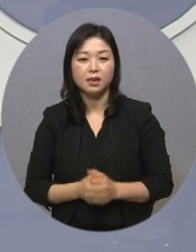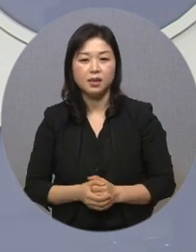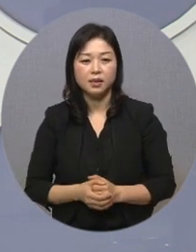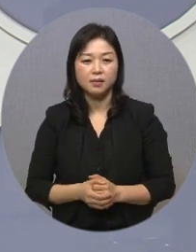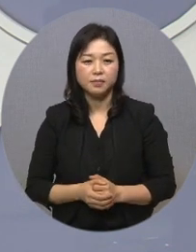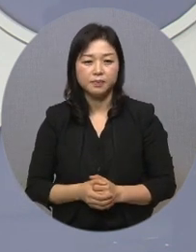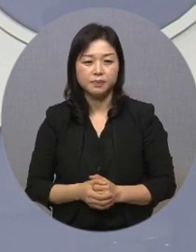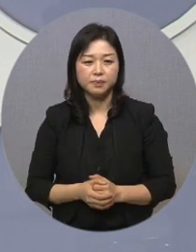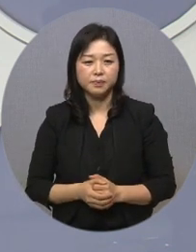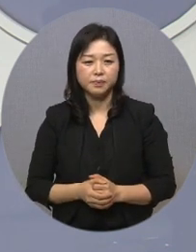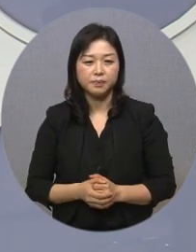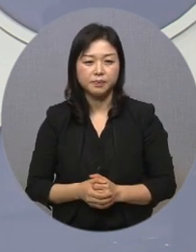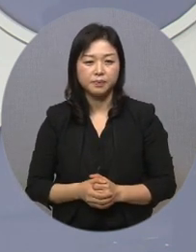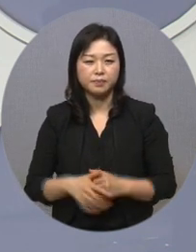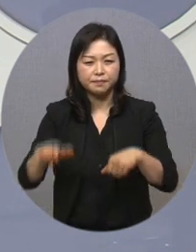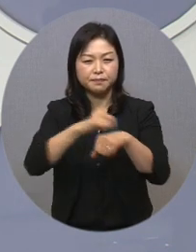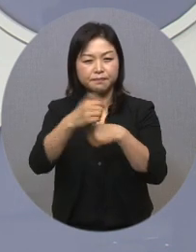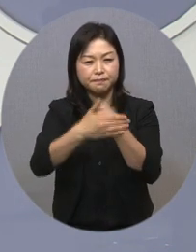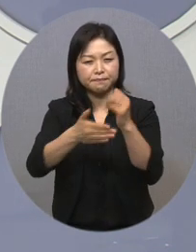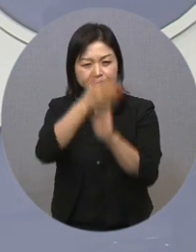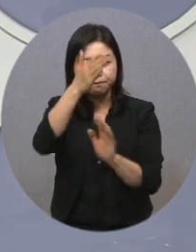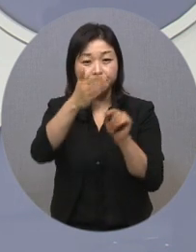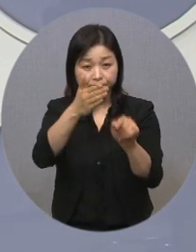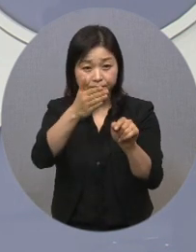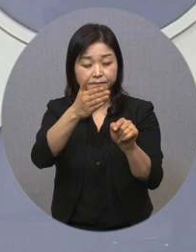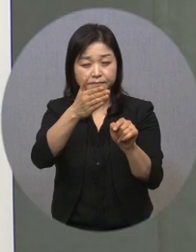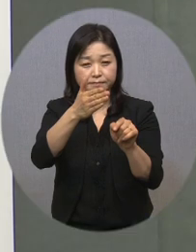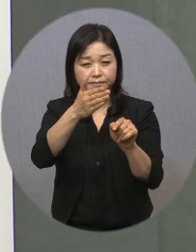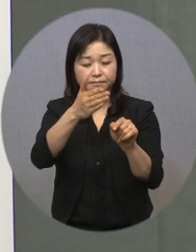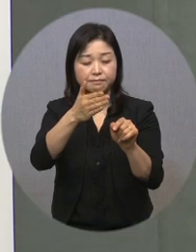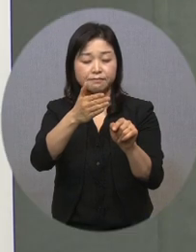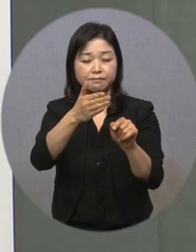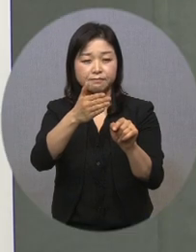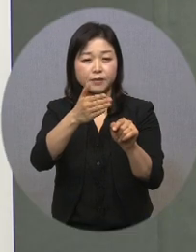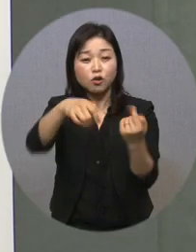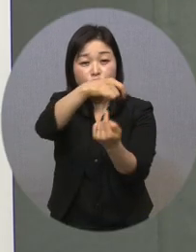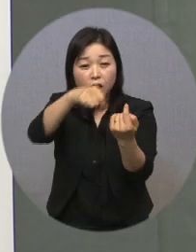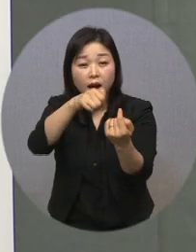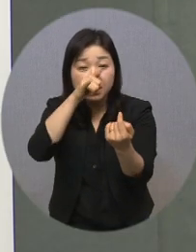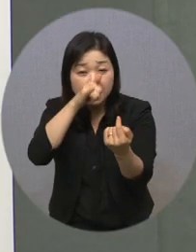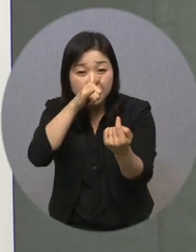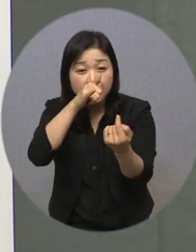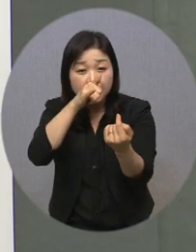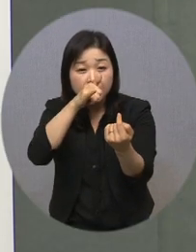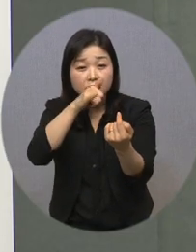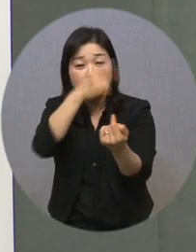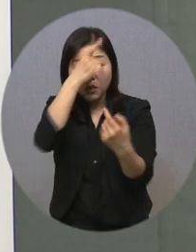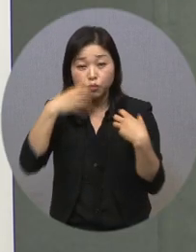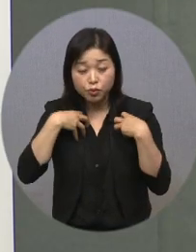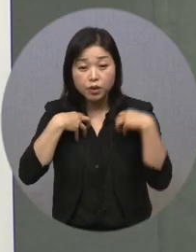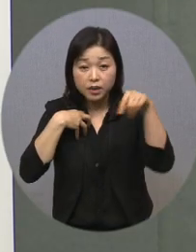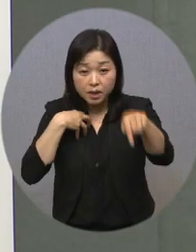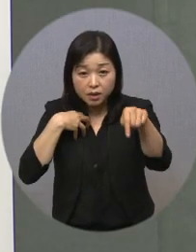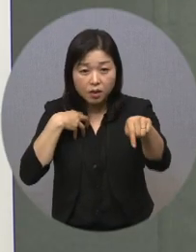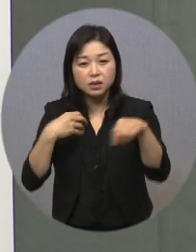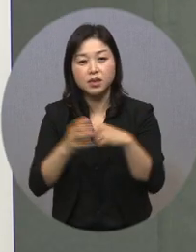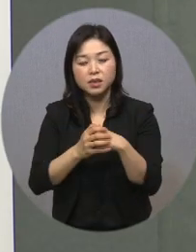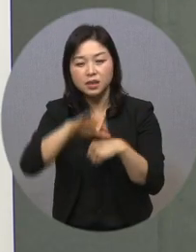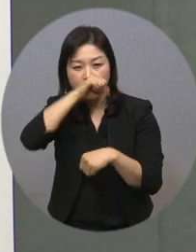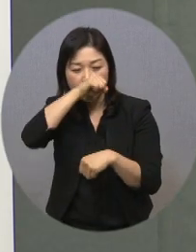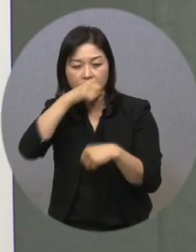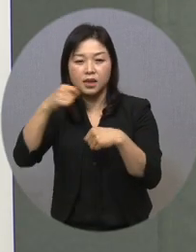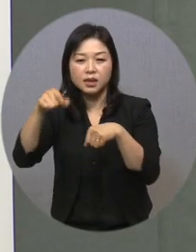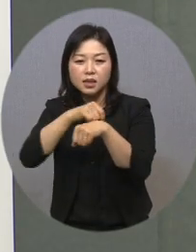않지만 특례시 지자체에서는 이 차차차 재정 특례까지도 명확하게 이야기가